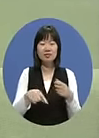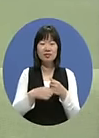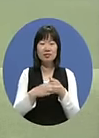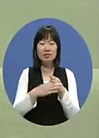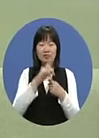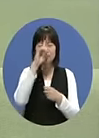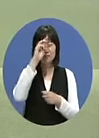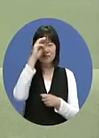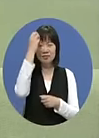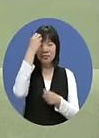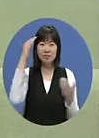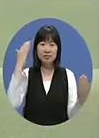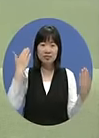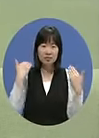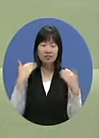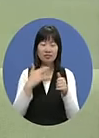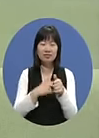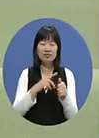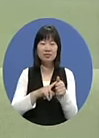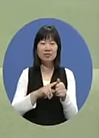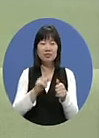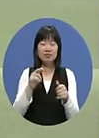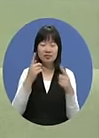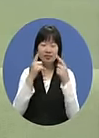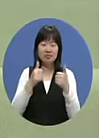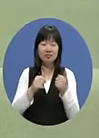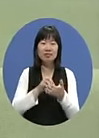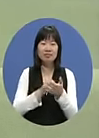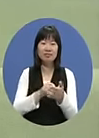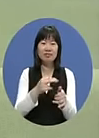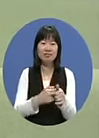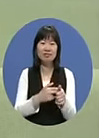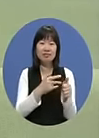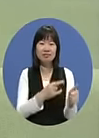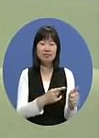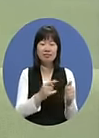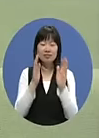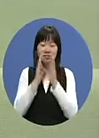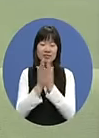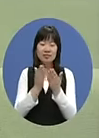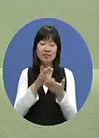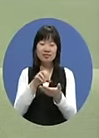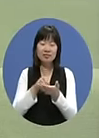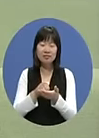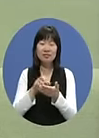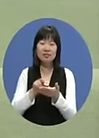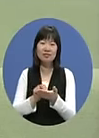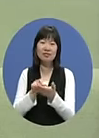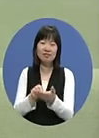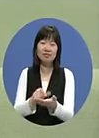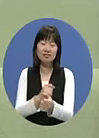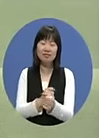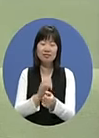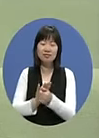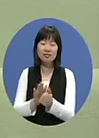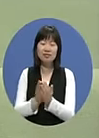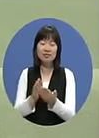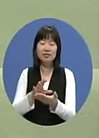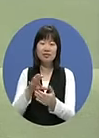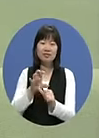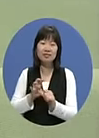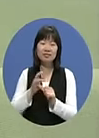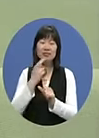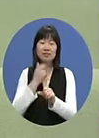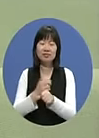선생님들은 물론이고 수능을 출제하시는 교수님들까지 네. 교과서를 가지고 문제를 내시지 참고서 가지고 문제를 내시지 않으시거든요.